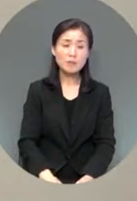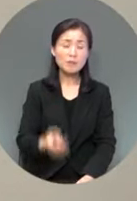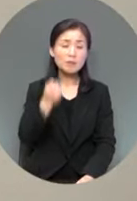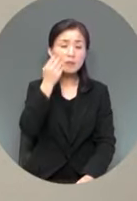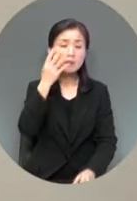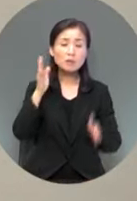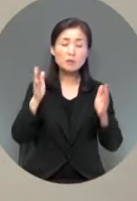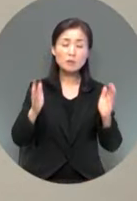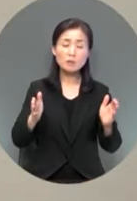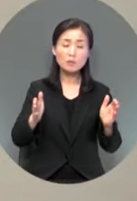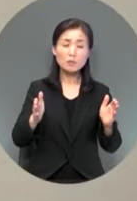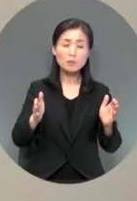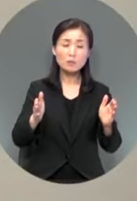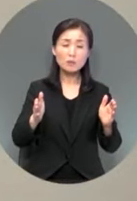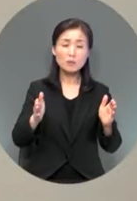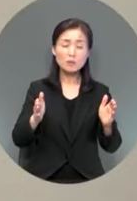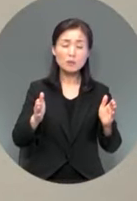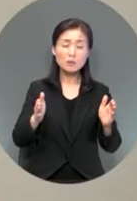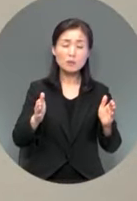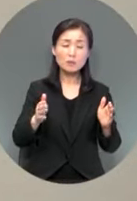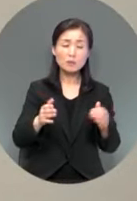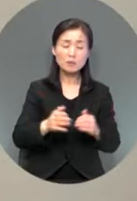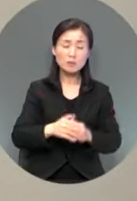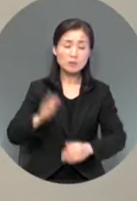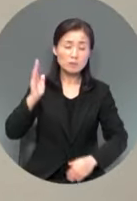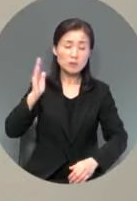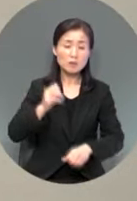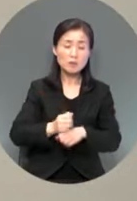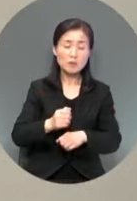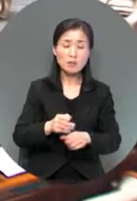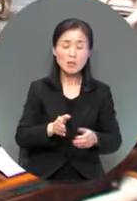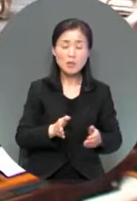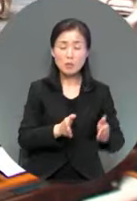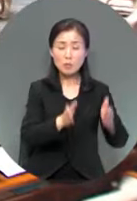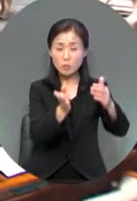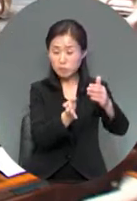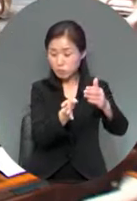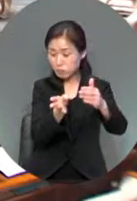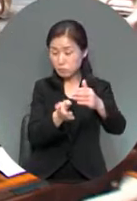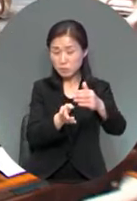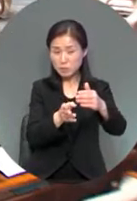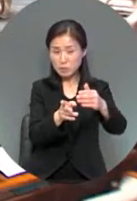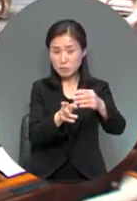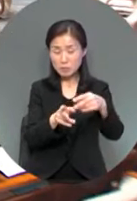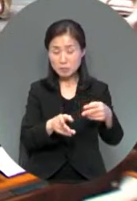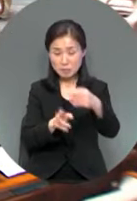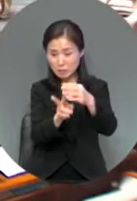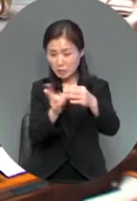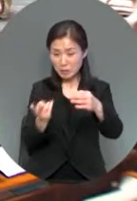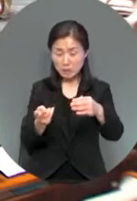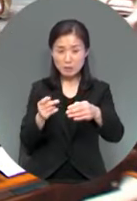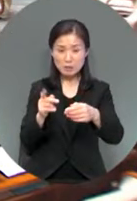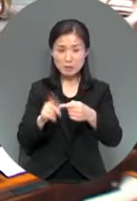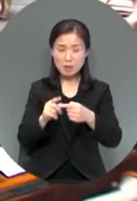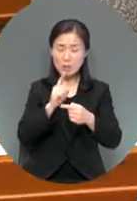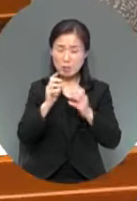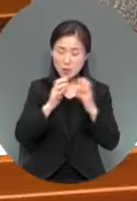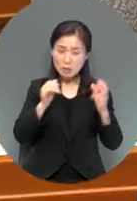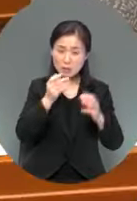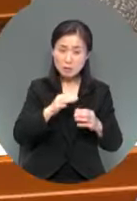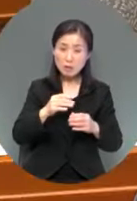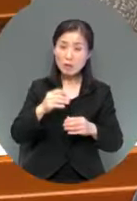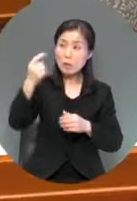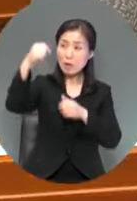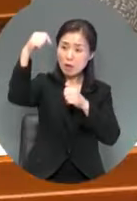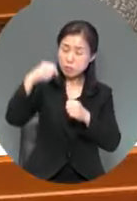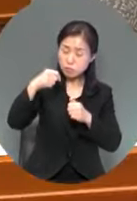동안 주장을 했는데 노선에 대한 논란은 있습니다. 근데 외압에 대해서는 한 치의 근거 제기도